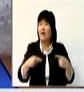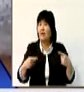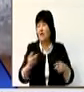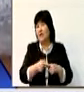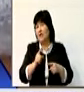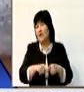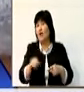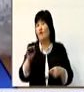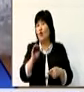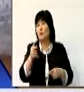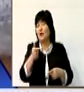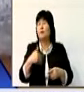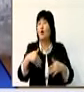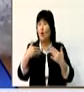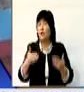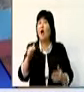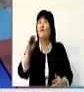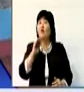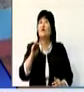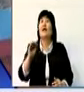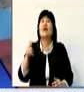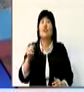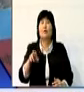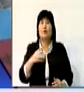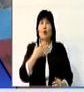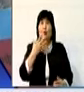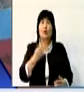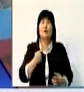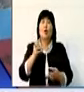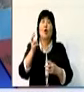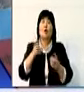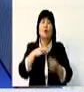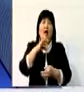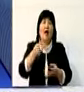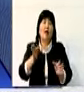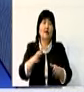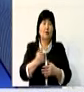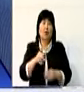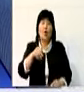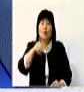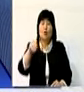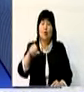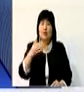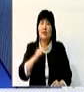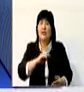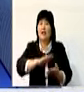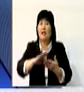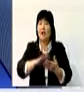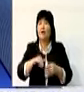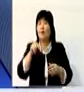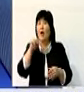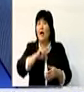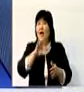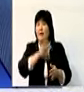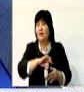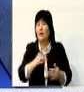және фосфогипсті ұсынамыз. Фосфогипс ол өндірісіміздің қалдығы болып саналады. Дегенмен тұзды жерді тыңайтуда әсері ерекше.